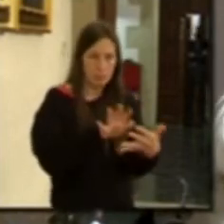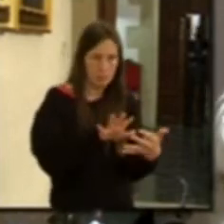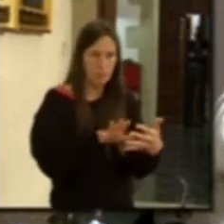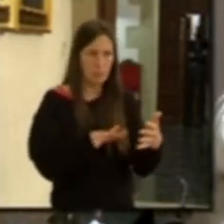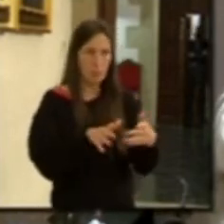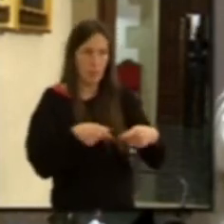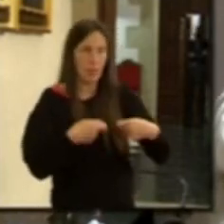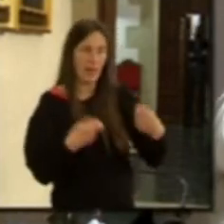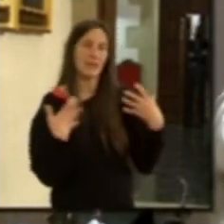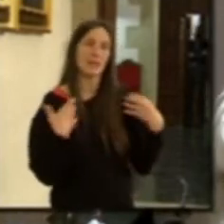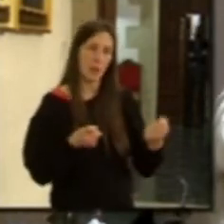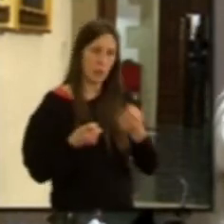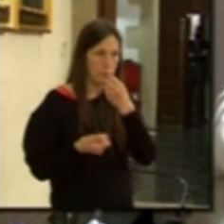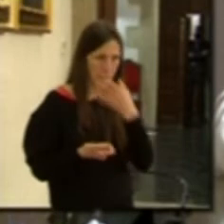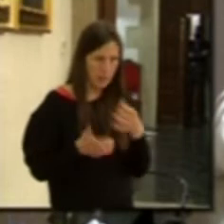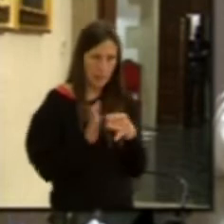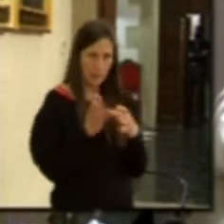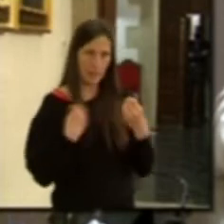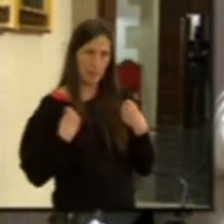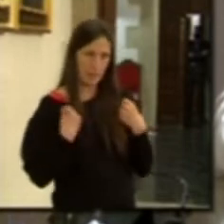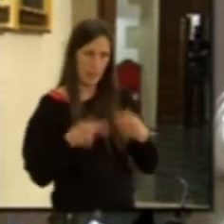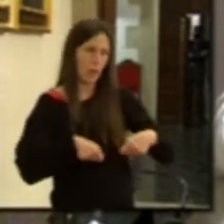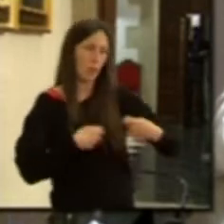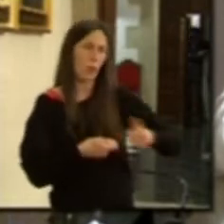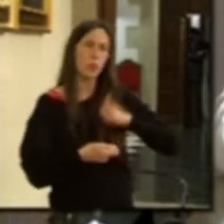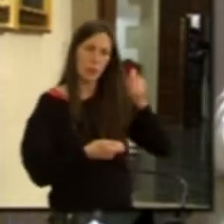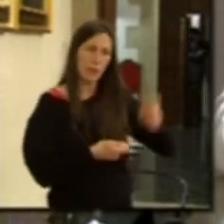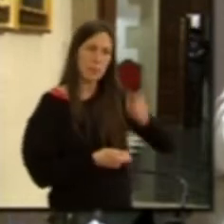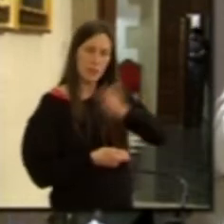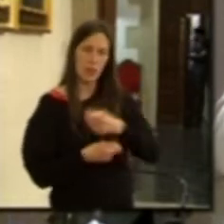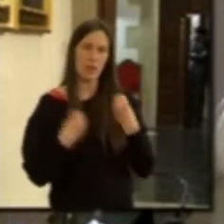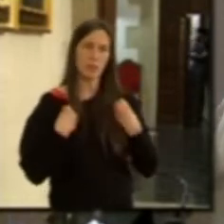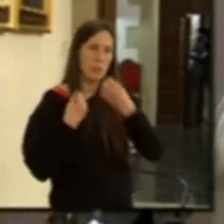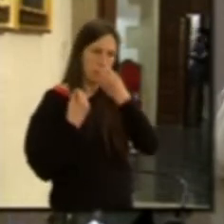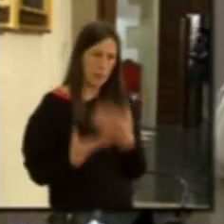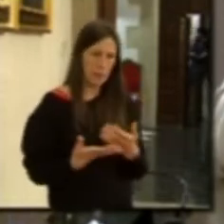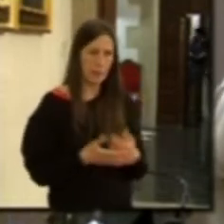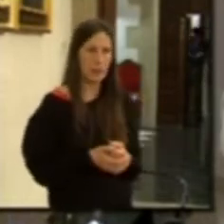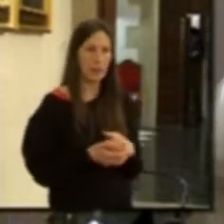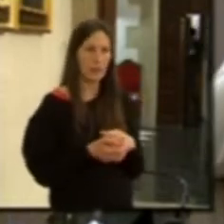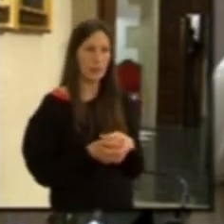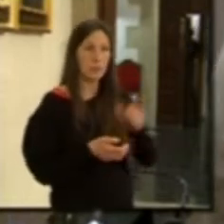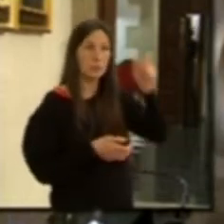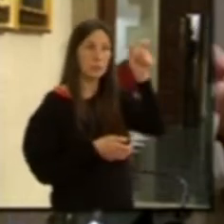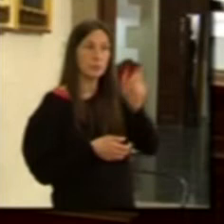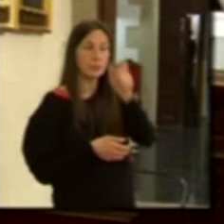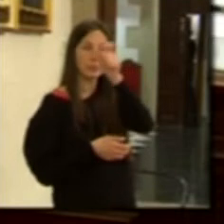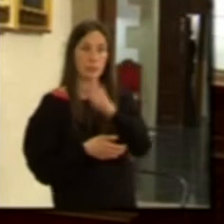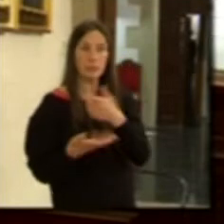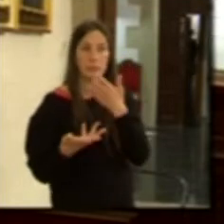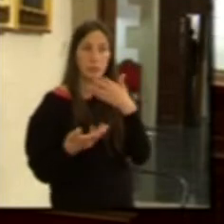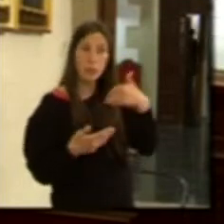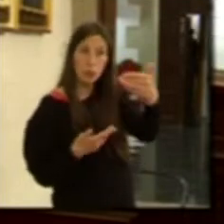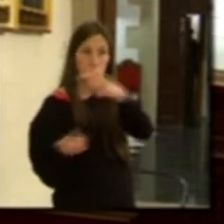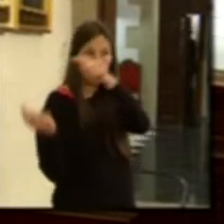ciutat, doncs, que s'hi visqui bé, una ciutat que doni oportunitats a la gent, doncs, perquè hi trobi el seu punt de vida de